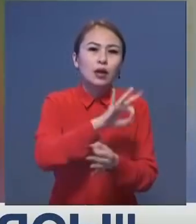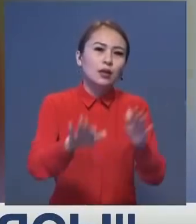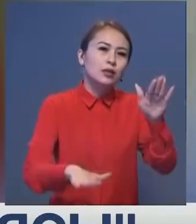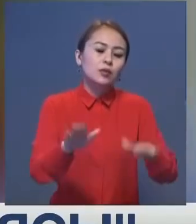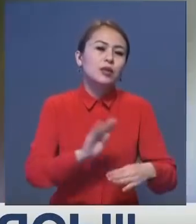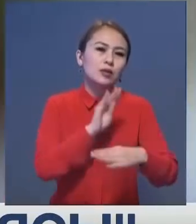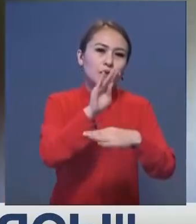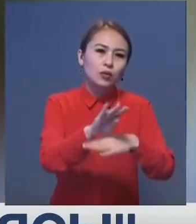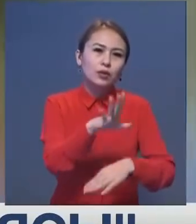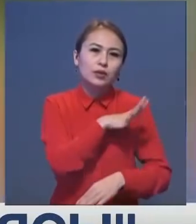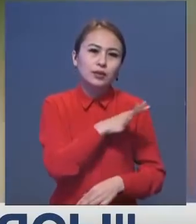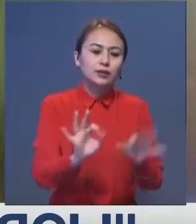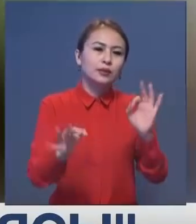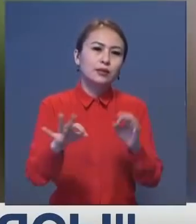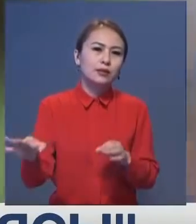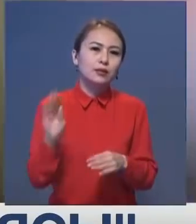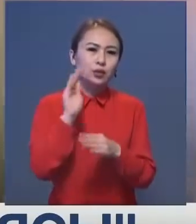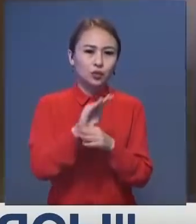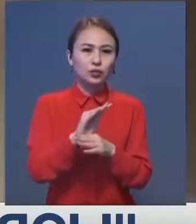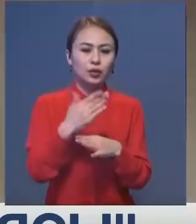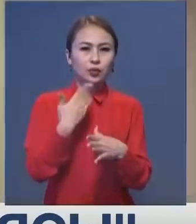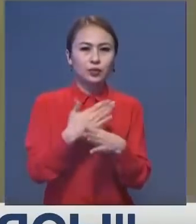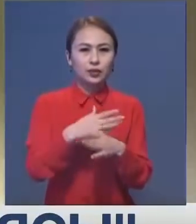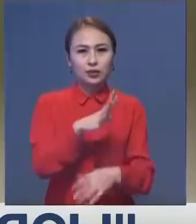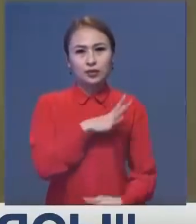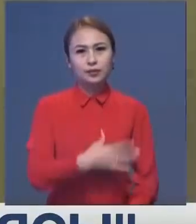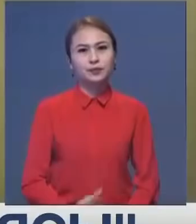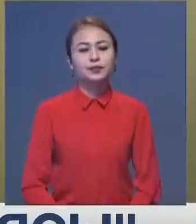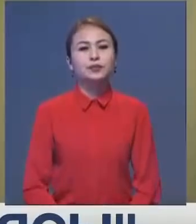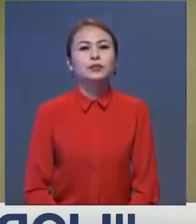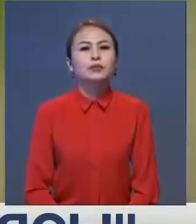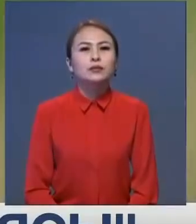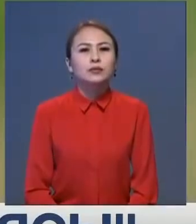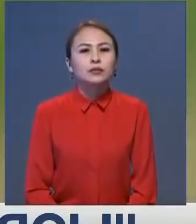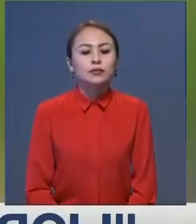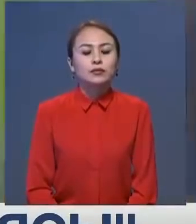Олар артық салмақ қосып алған түйіннің сыртқа шығуына көмектескен.